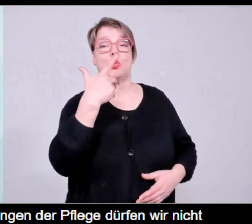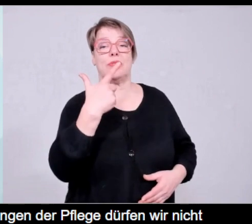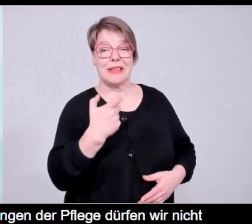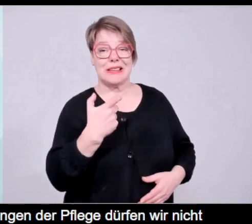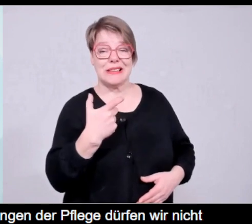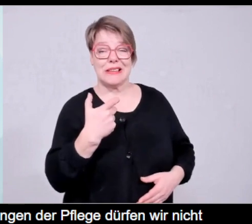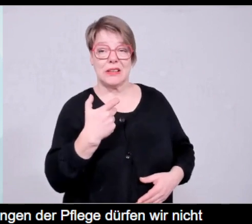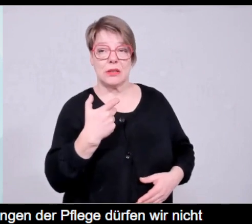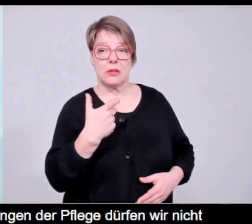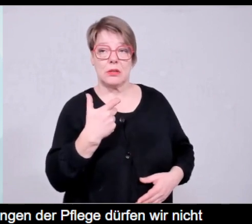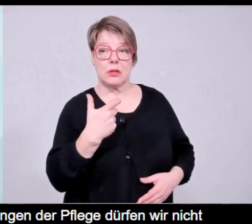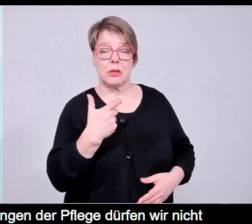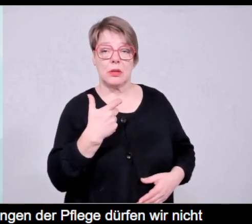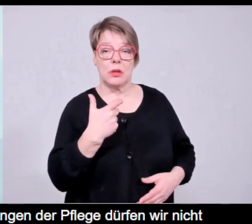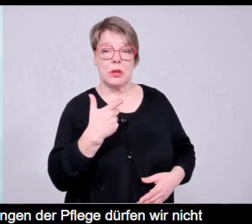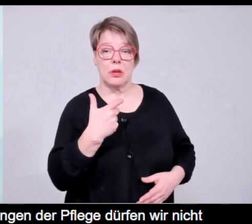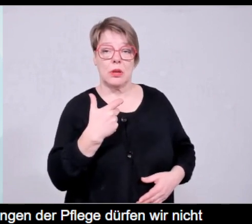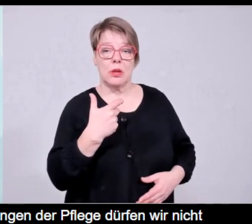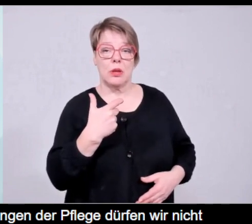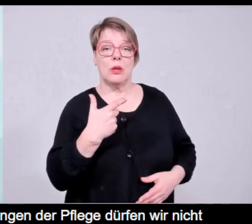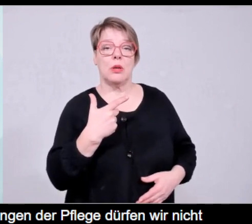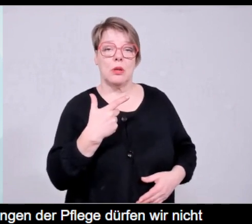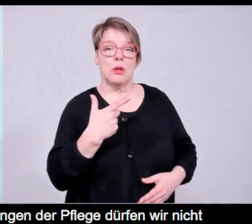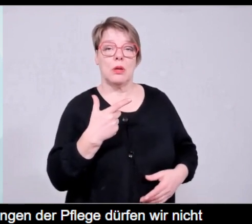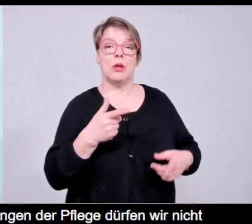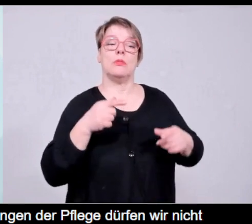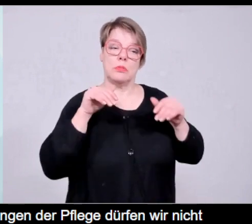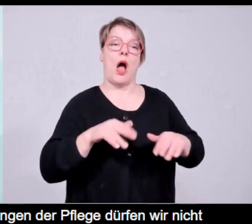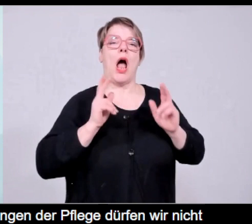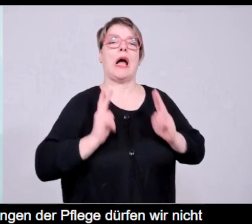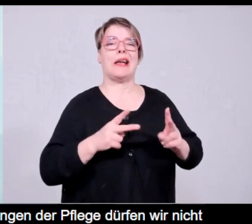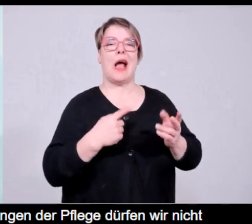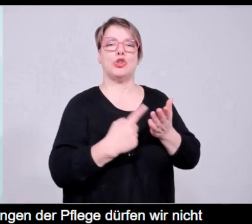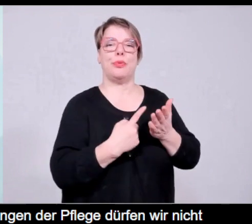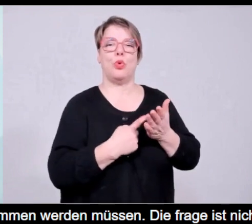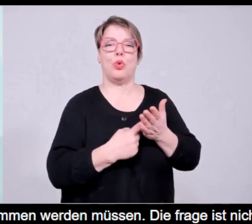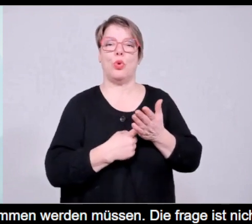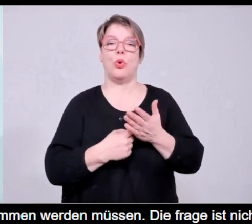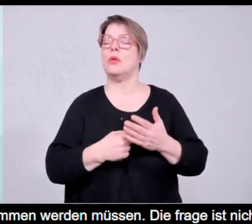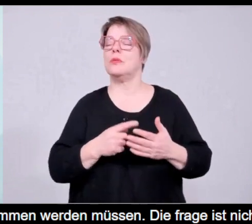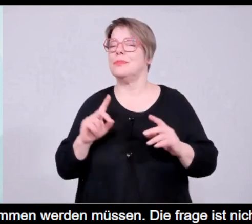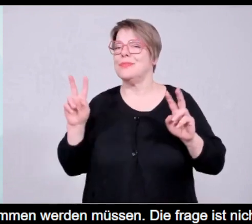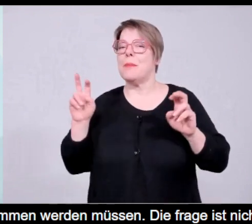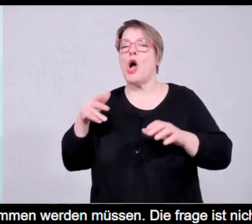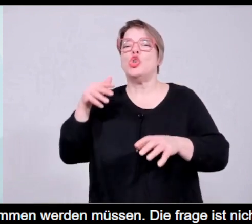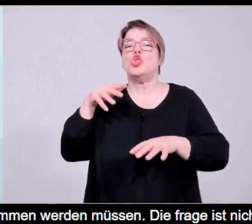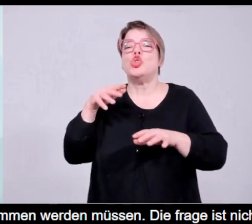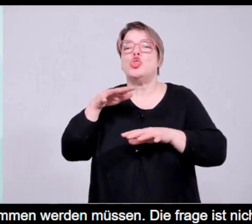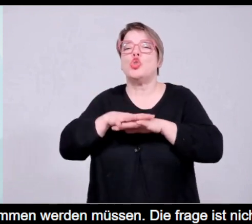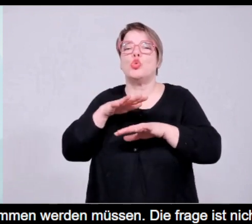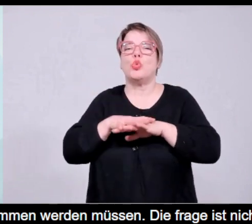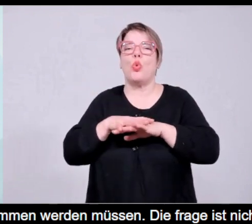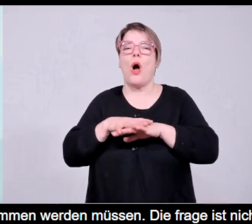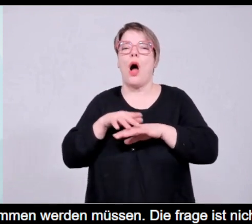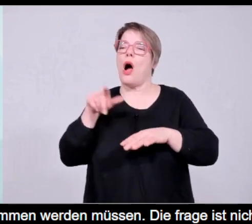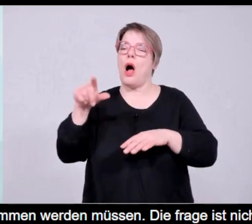doch nicht das Ziel auf. Sie haken sich jetzt an dem Rechtsanspruch fest. Aber das Ziel bleibt weiterhin, dass jeder, der einen Pflegeplatz braucht oder gute Pflege, die auch